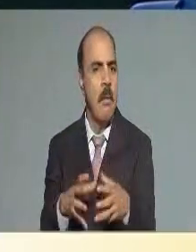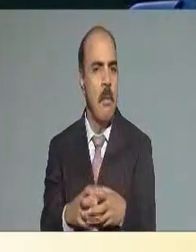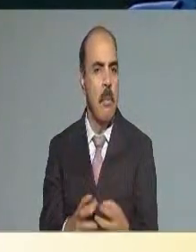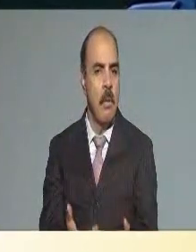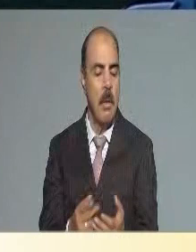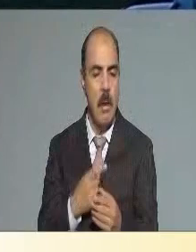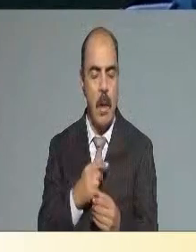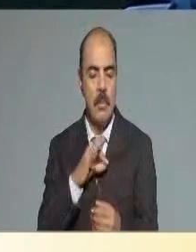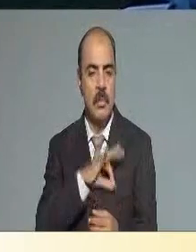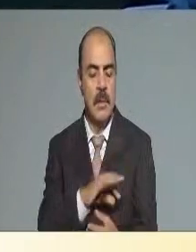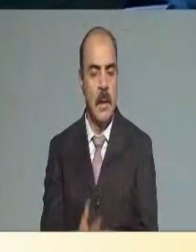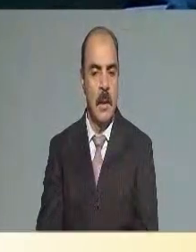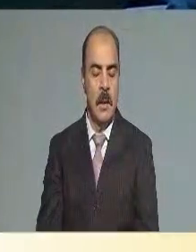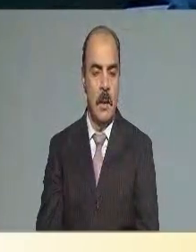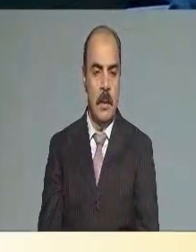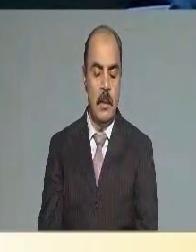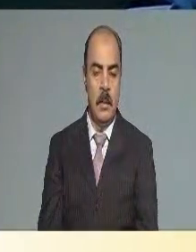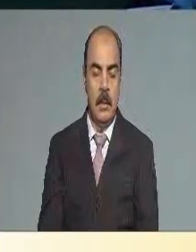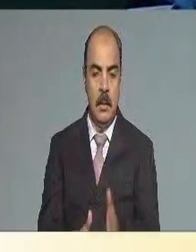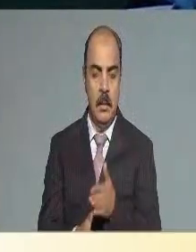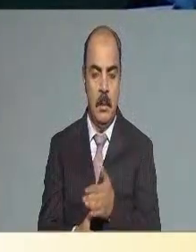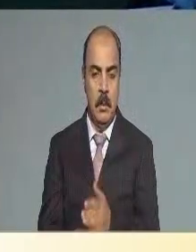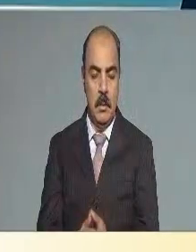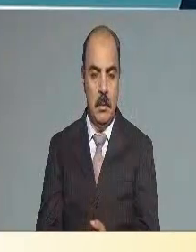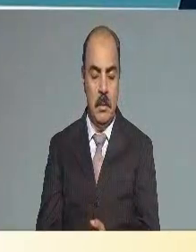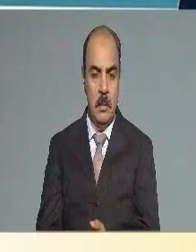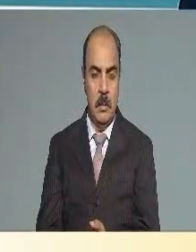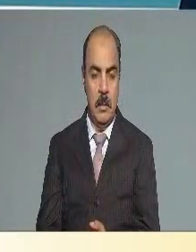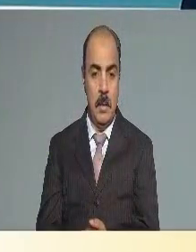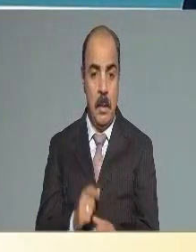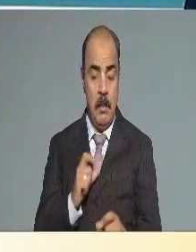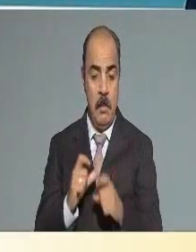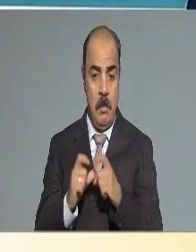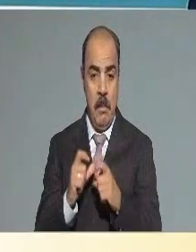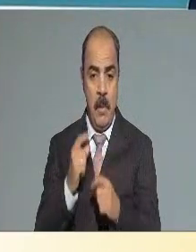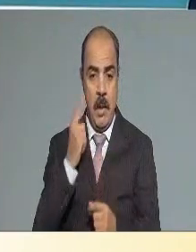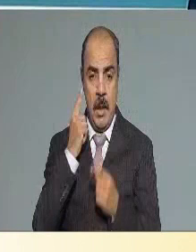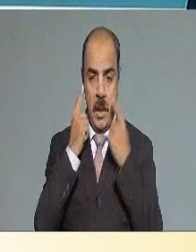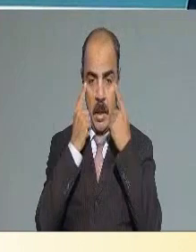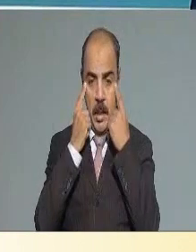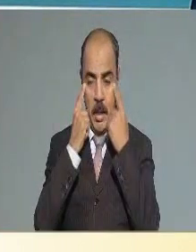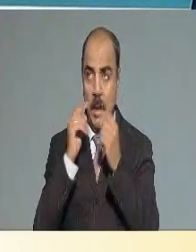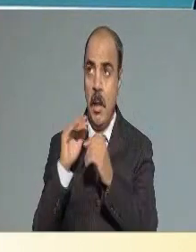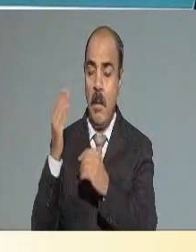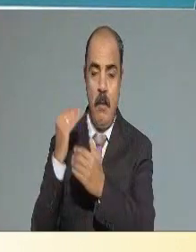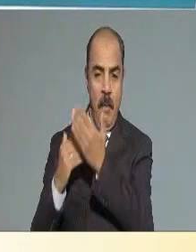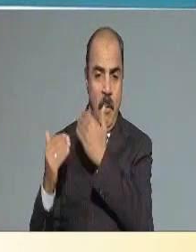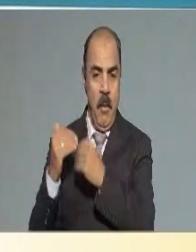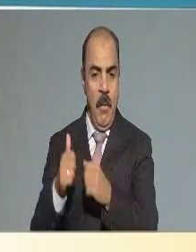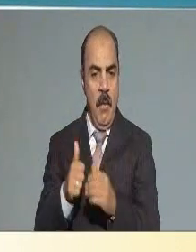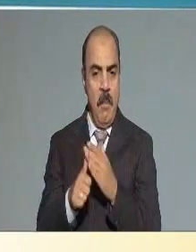تكون مفيدة فيها. الأول طبعا البنك البنية التحتية الآسيوي البنية التحتية